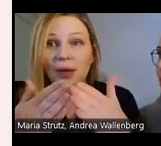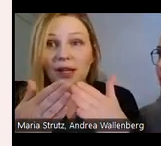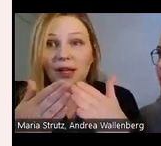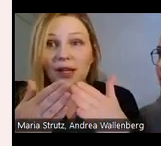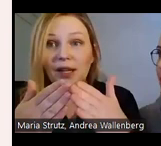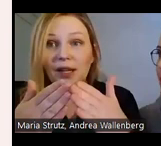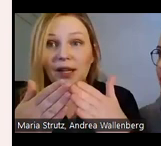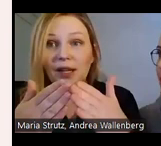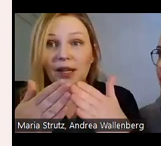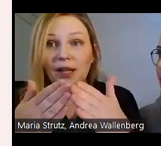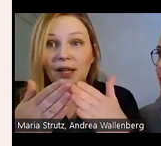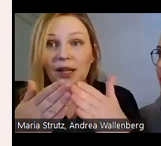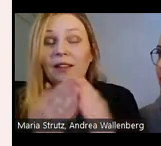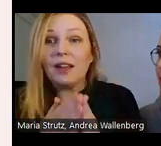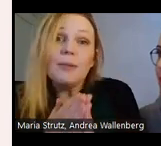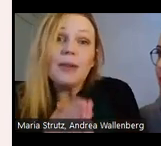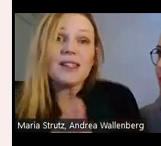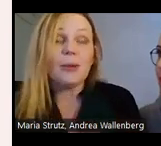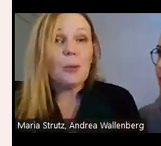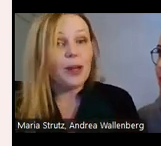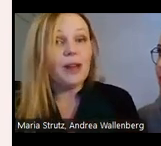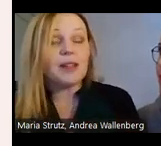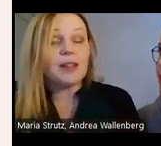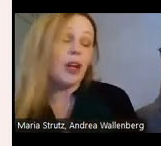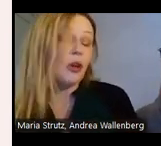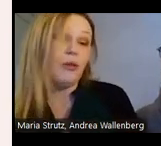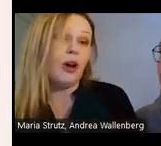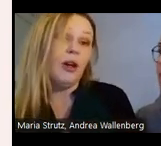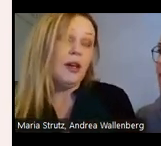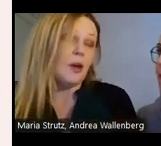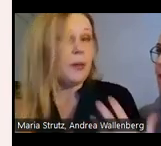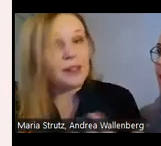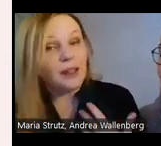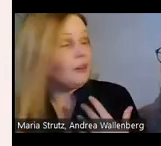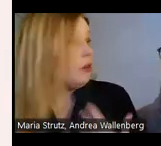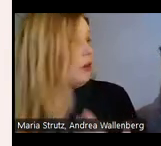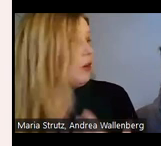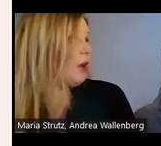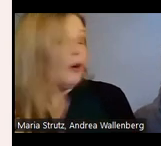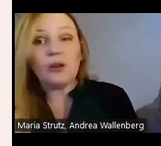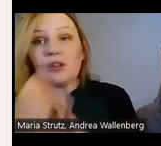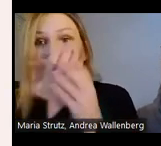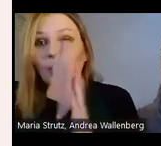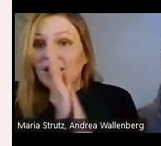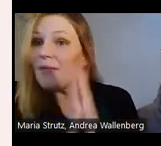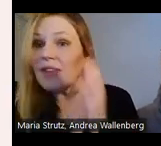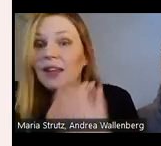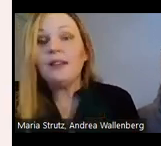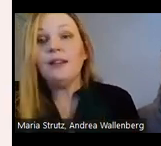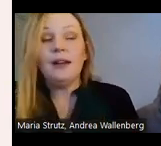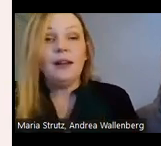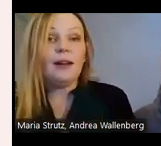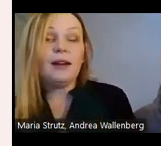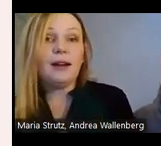varandras uppmärksamhet för att göra det här till en gemensam upplevelse. Och det kan ju vara saker man ser, saker man hör, saker man